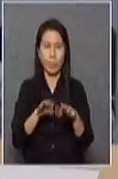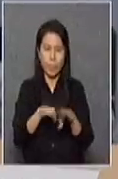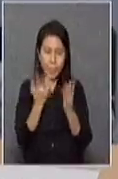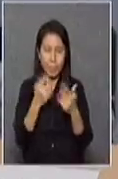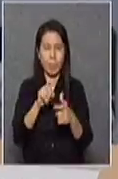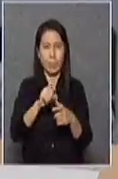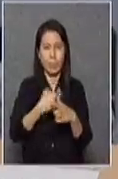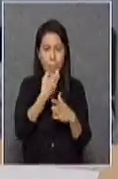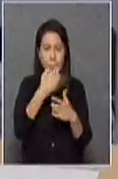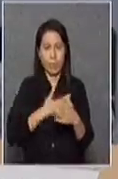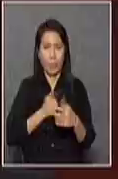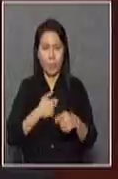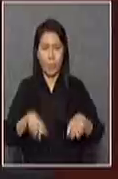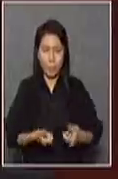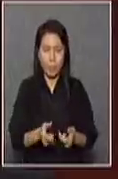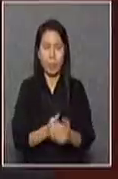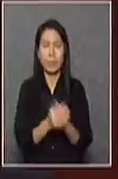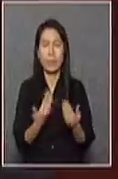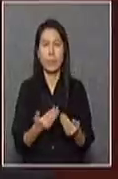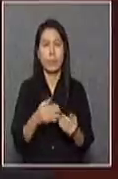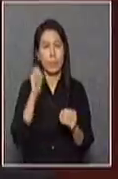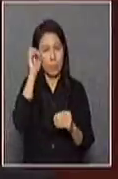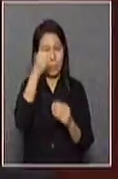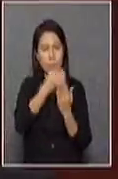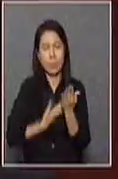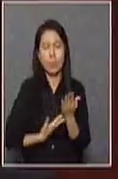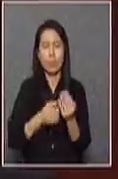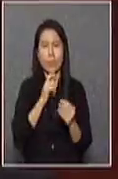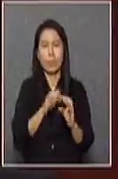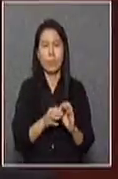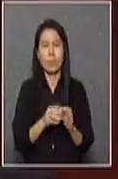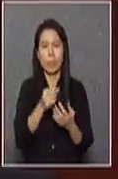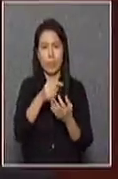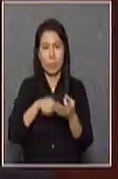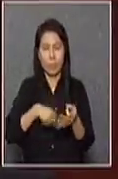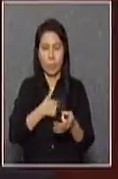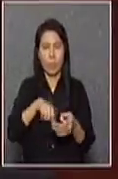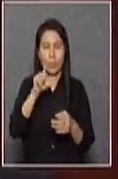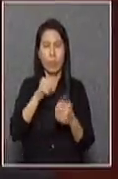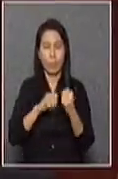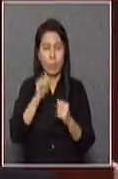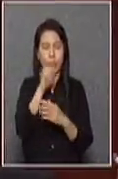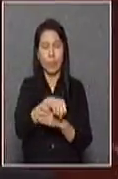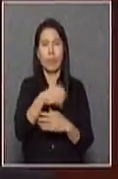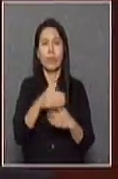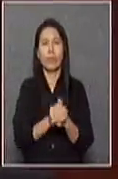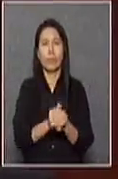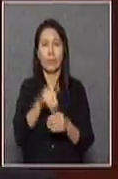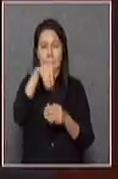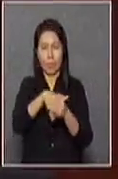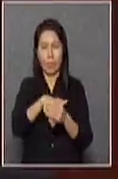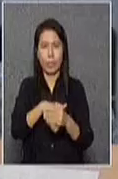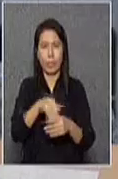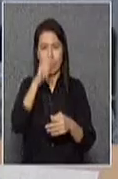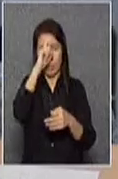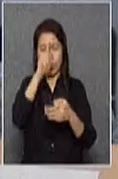預算開支。 現在各位提出的待決議題是梁國雄議員動議的修正案，予以通過。現在付諸表決，梁國雄議